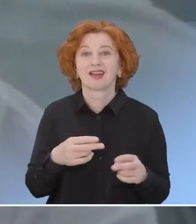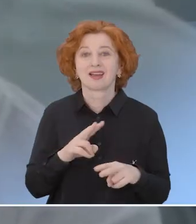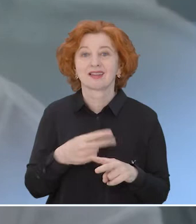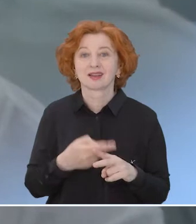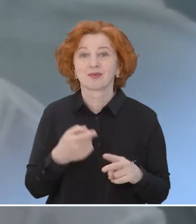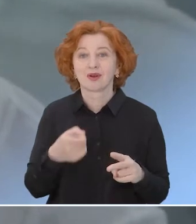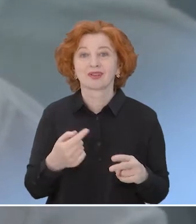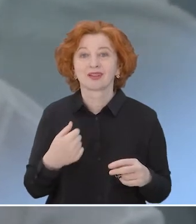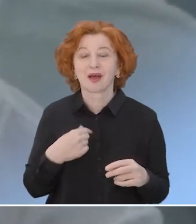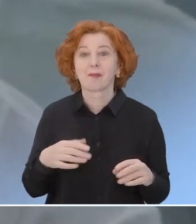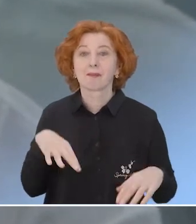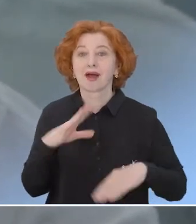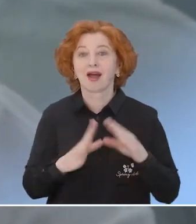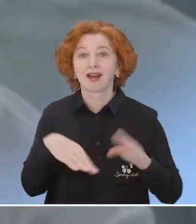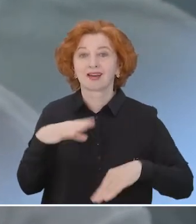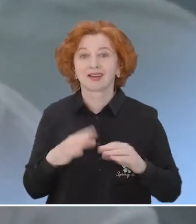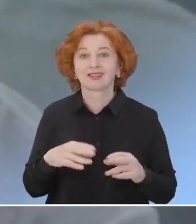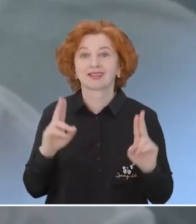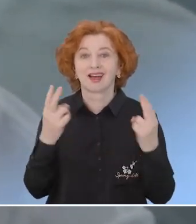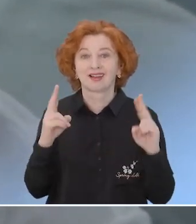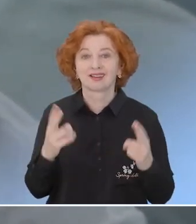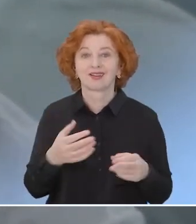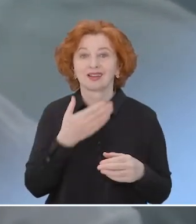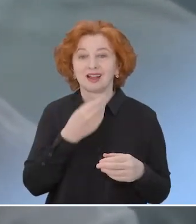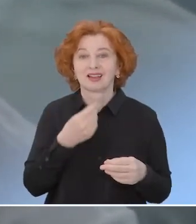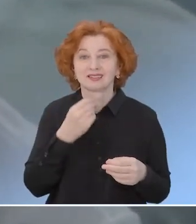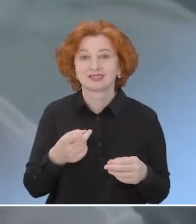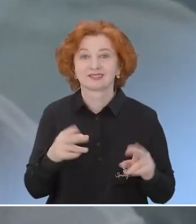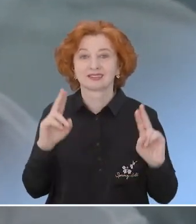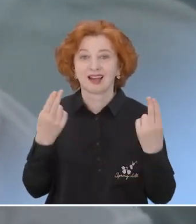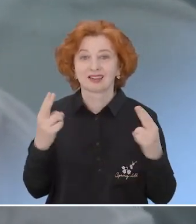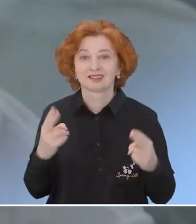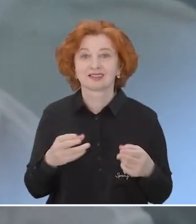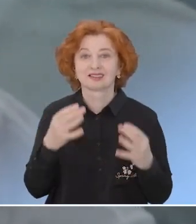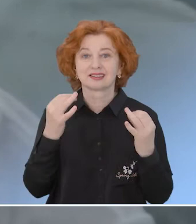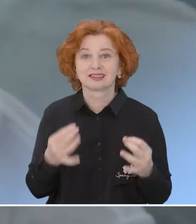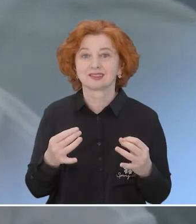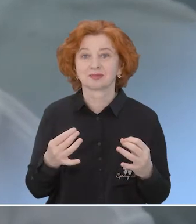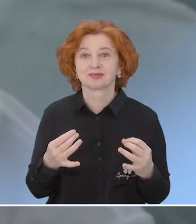сказал, что у меня такие данные хорошие. Если их